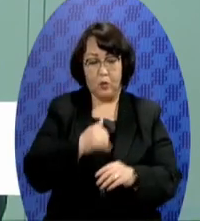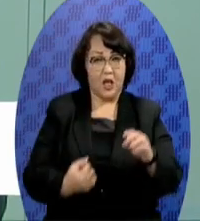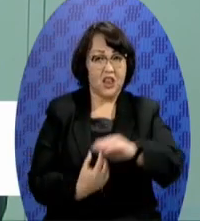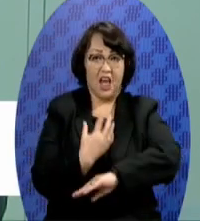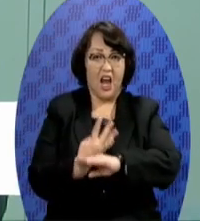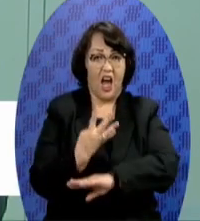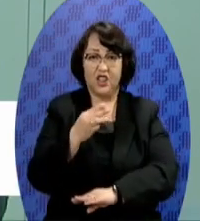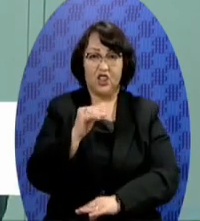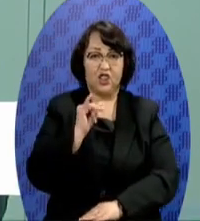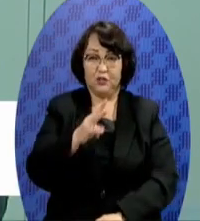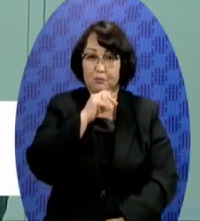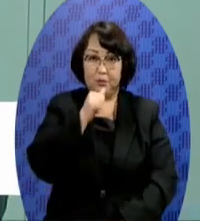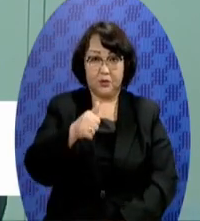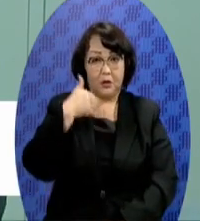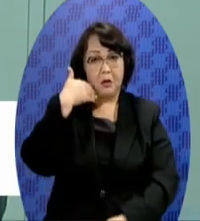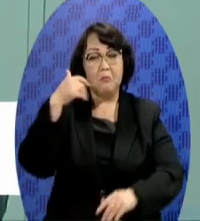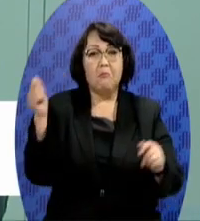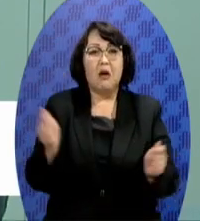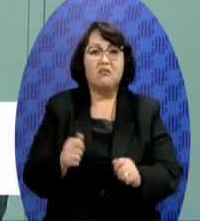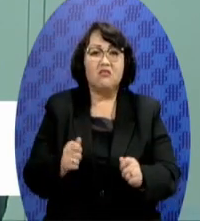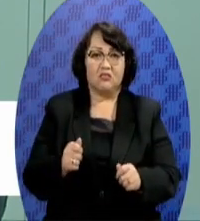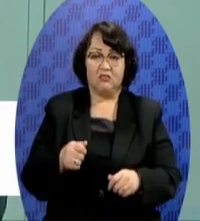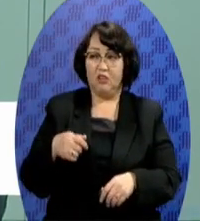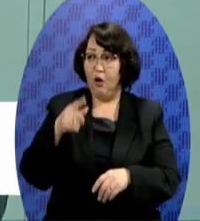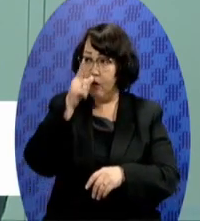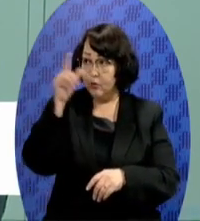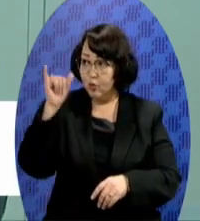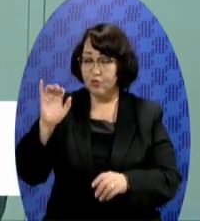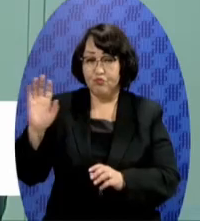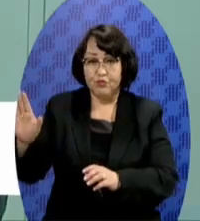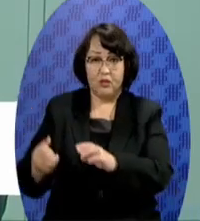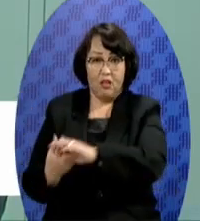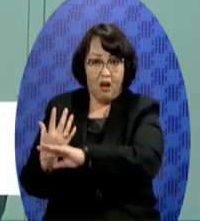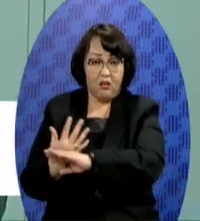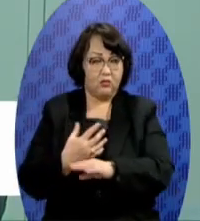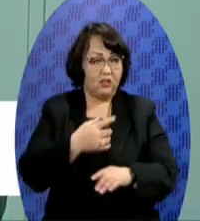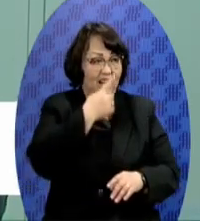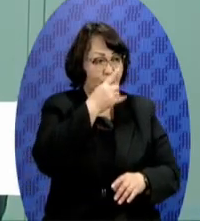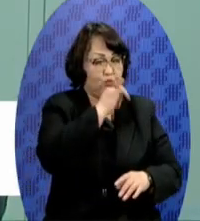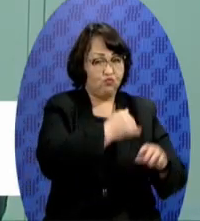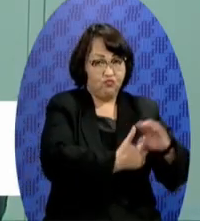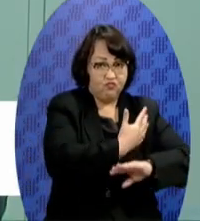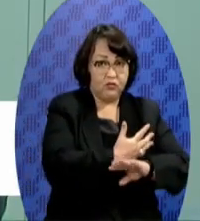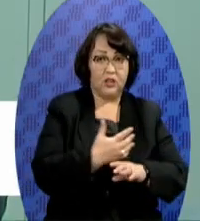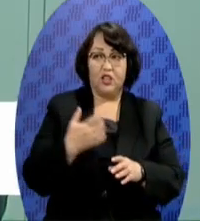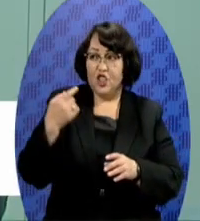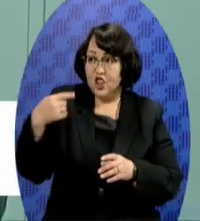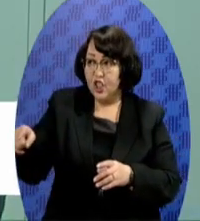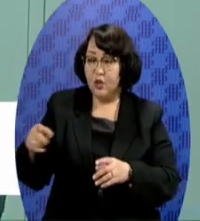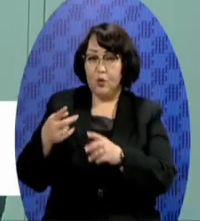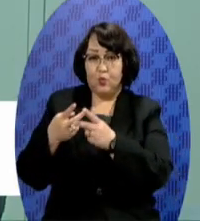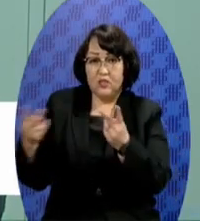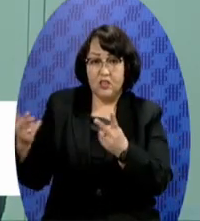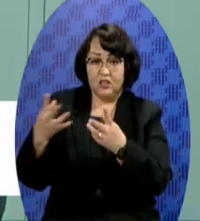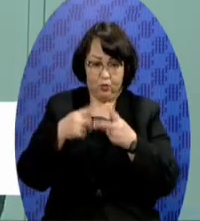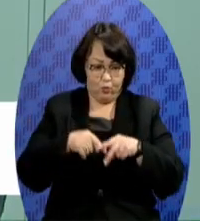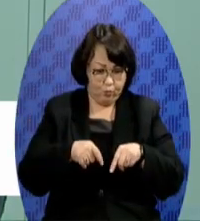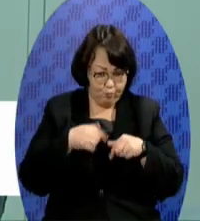бусдаас ялгаатай эрхэмлэх зүйлтэй, бусдаас ялгаатай үндэсний бахархалтай, бусдаас ялгаатай үндэсний